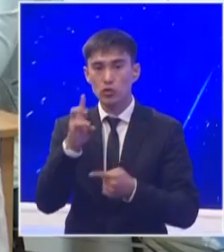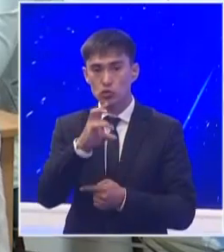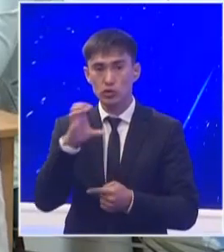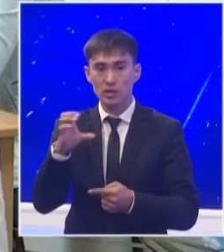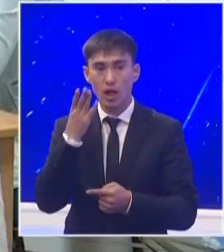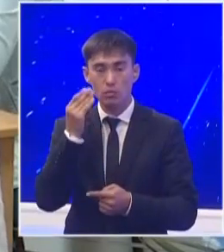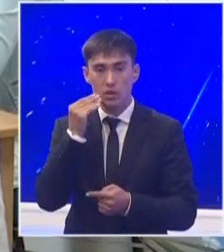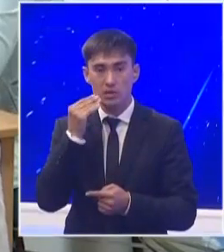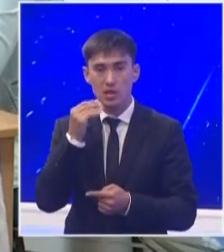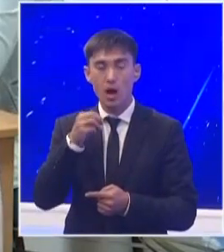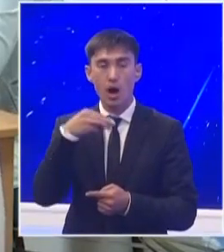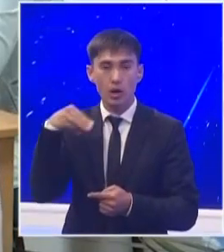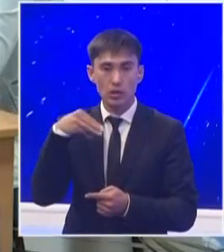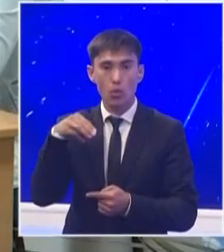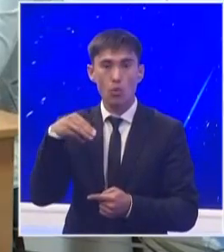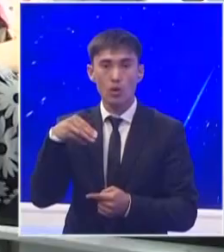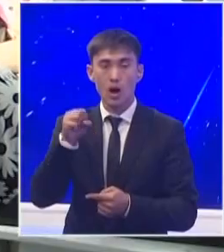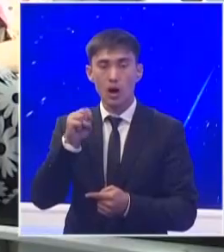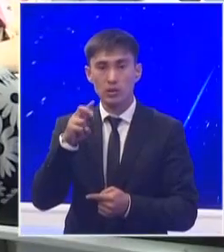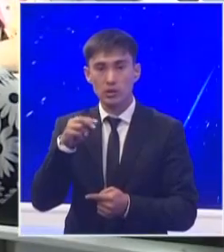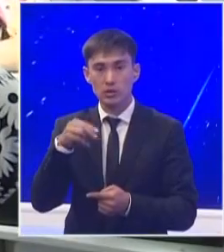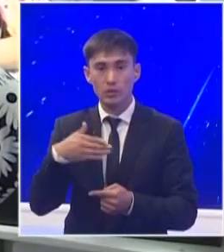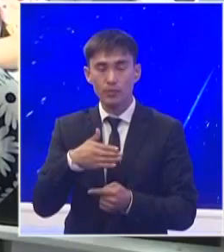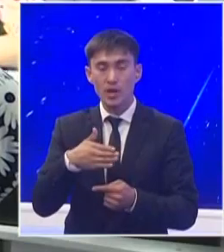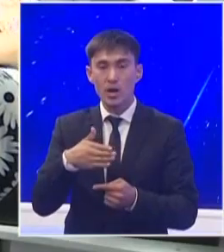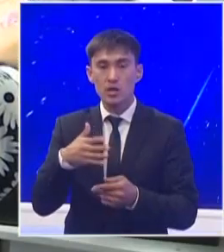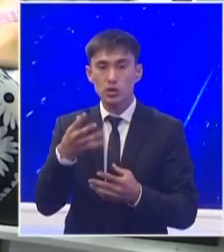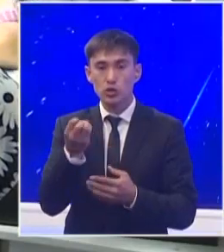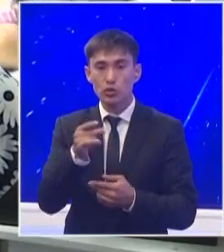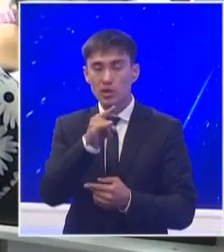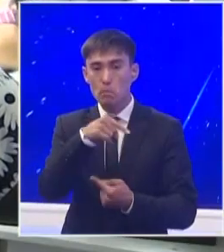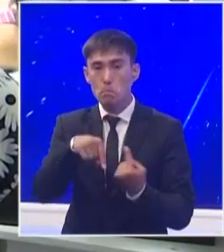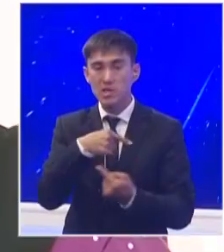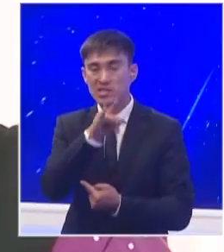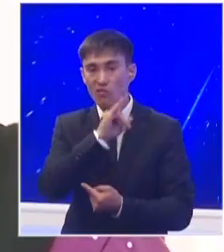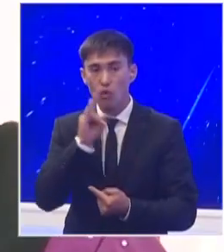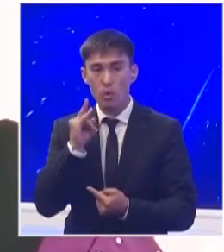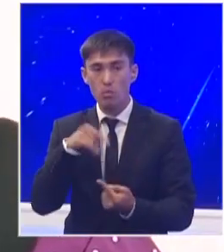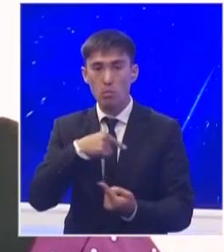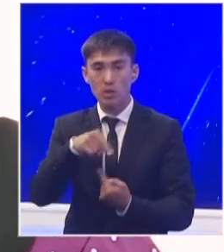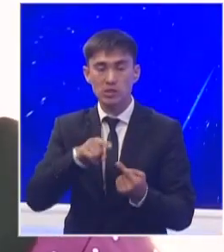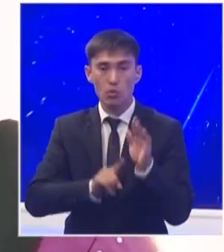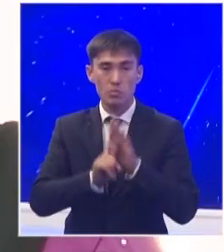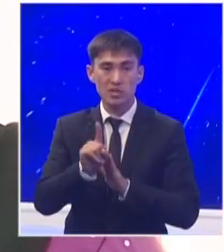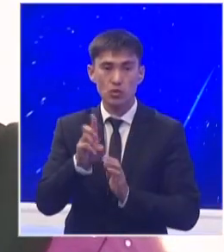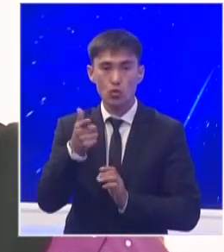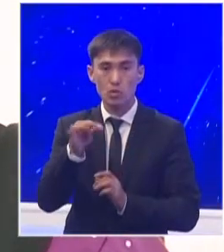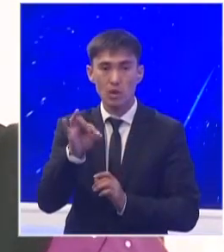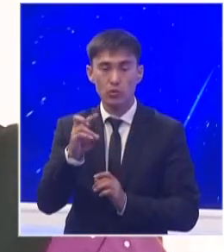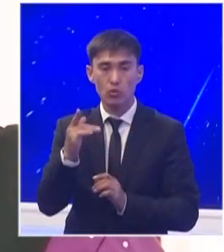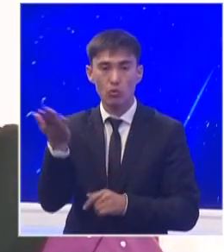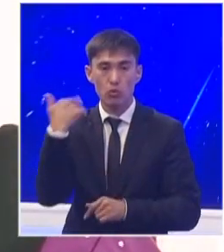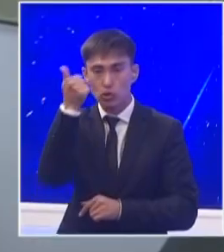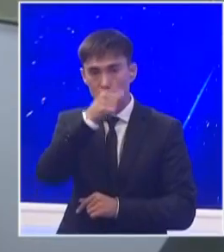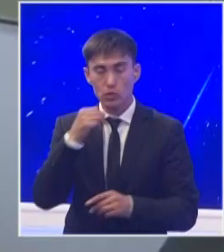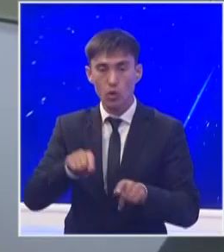Нур-Султане, Алматы, Актау, Актобе. Еще одна бизнесвумен государственного проекта «Бастау бизнес» Гульмира Абдыкулова. В прошлом